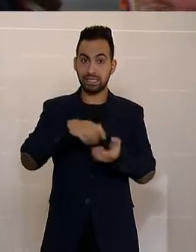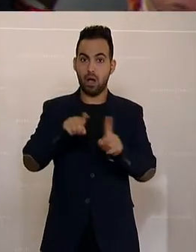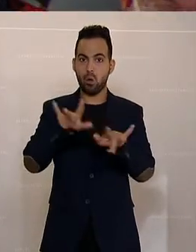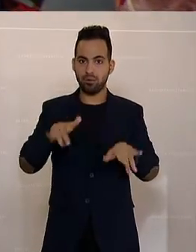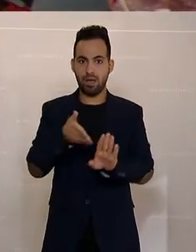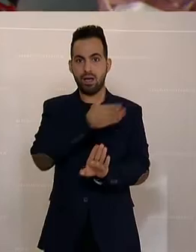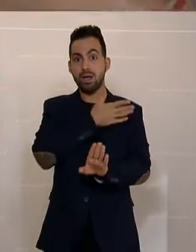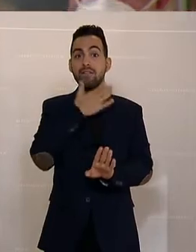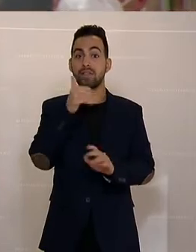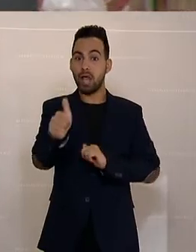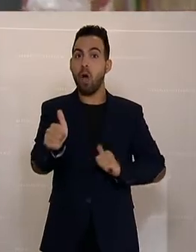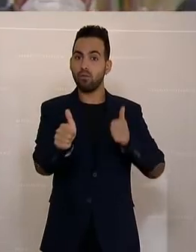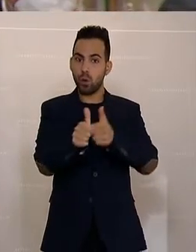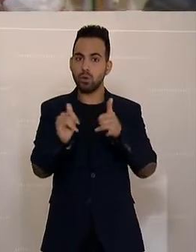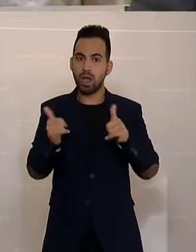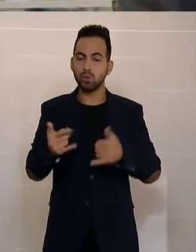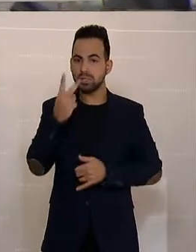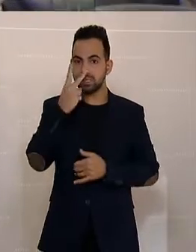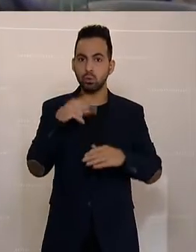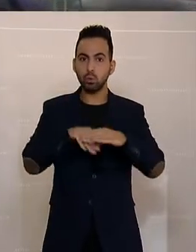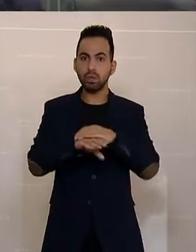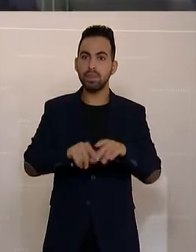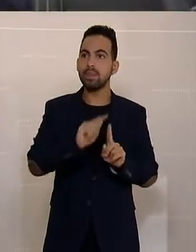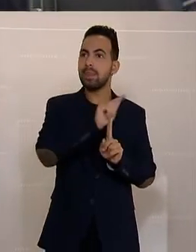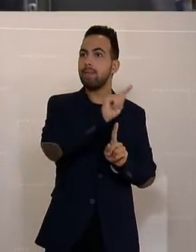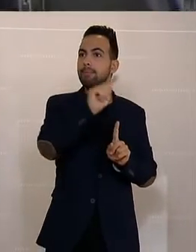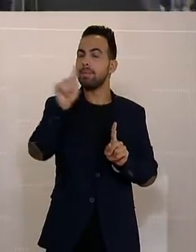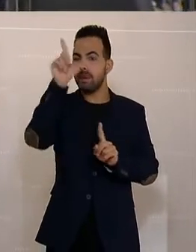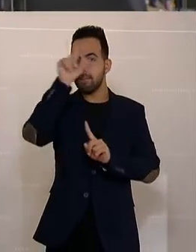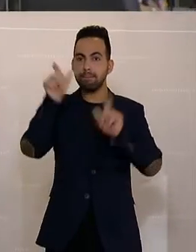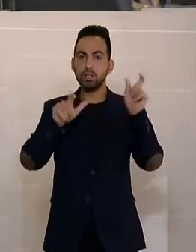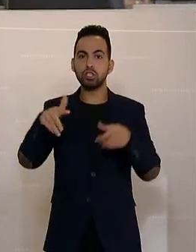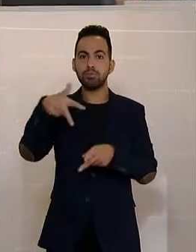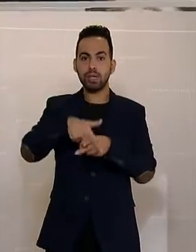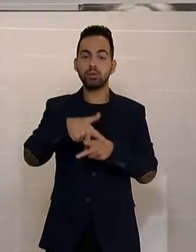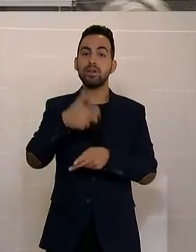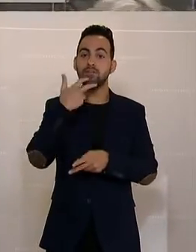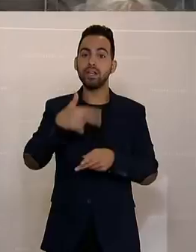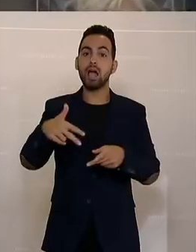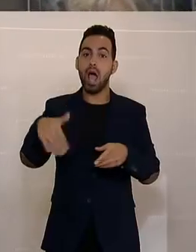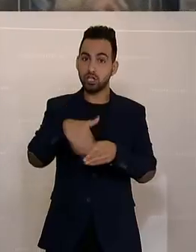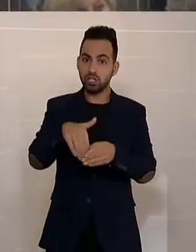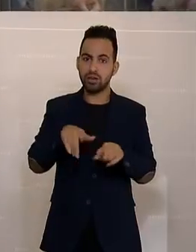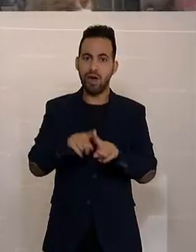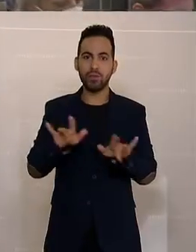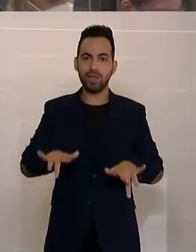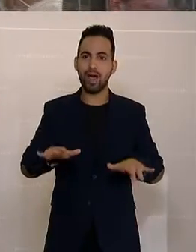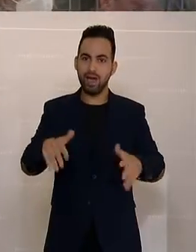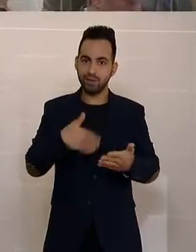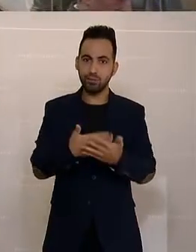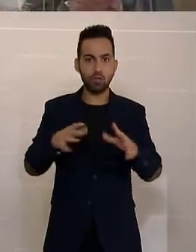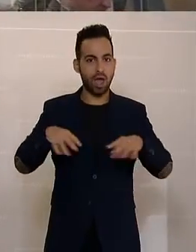wurde aufgeholt. Und das zeigt sich bei den Unternehmen, dass sie Menschen mit Behinderungen anstellen wollen und das Angebot annehmen. Und das heißt, es